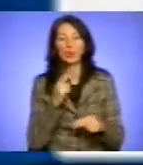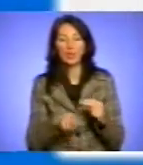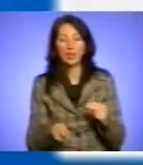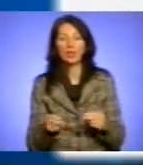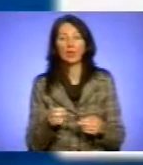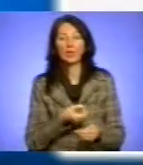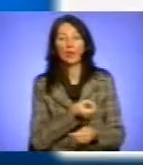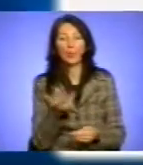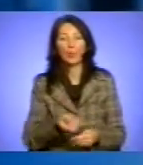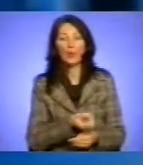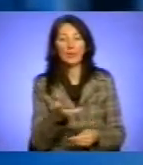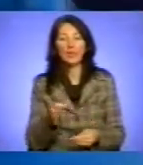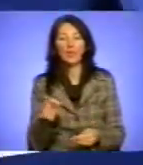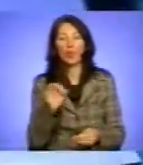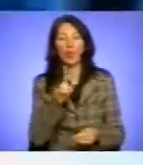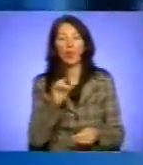озимих зернових.